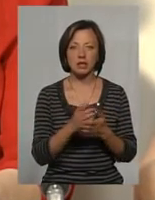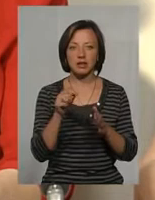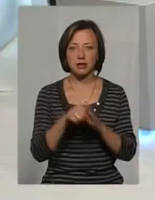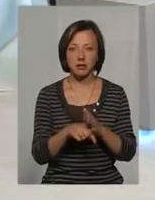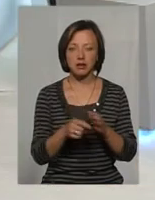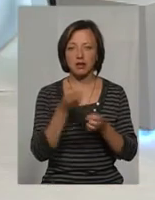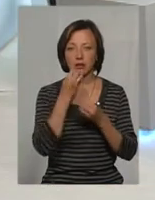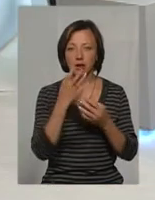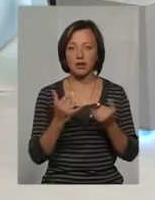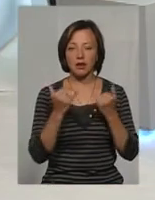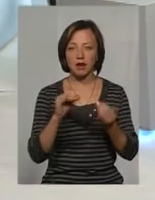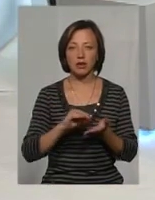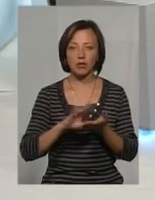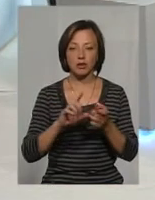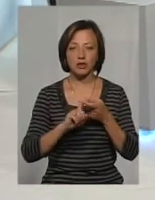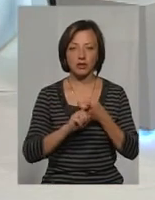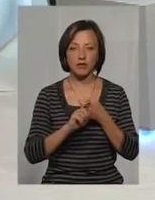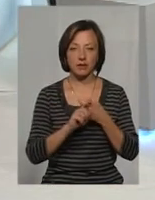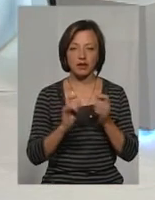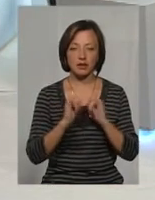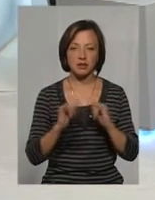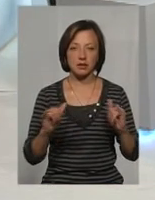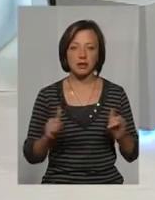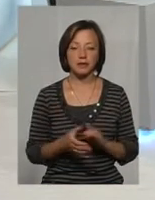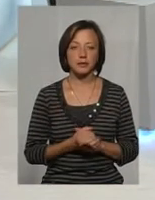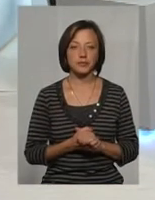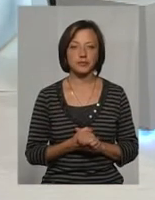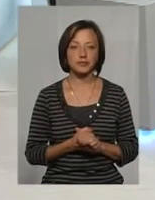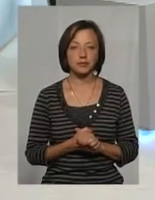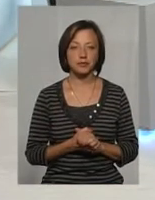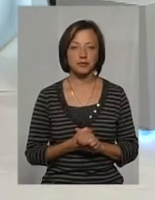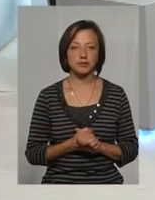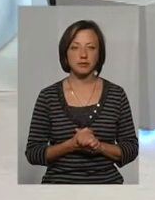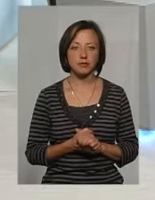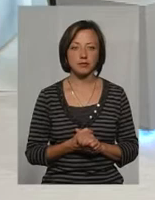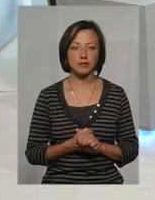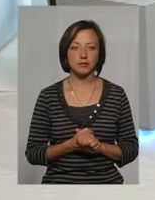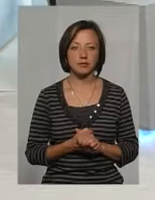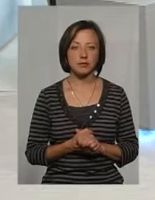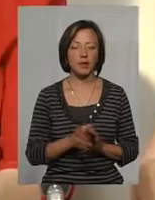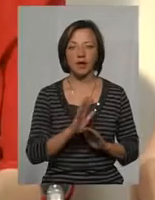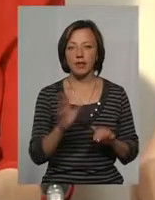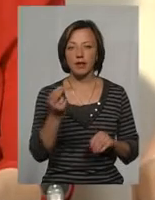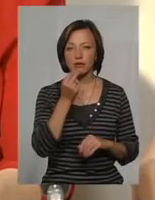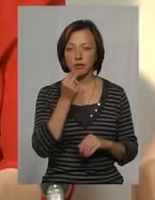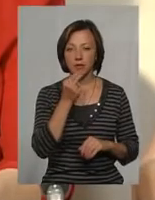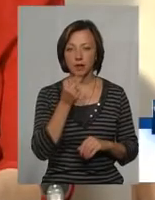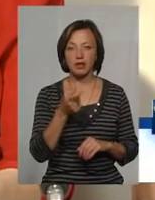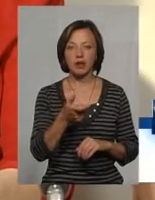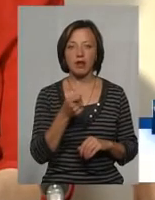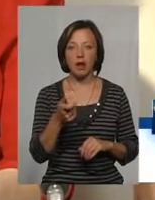сприятливе для накопичення і розмноження збудників інфекційних захворювань. Не вживати